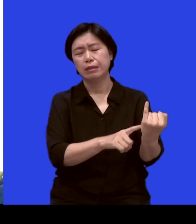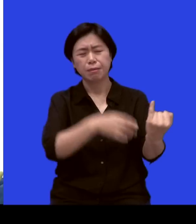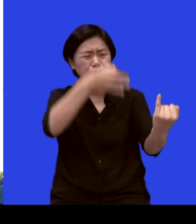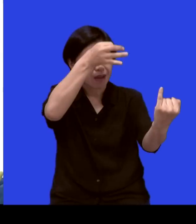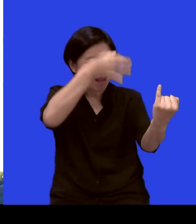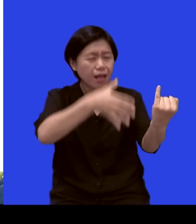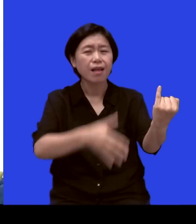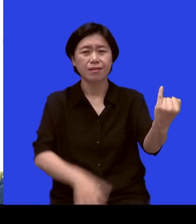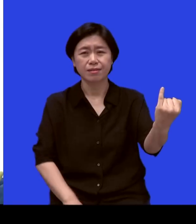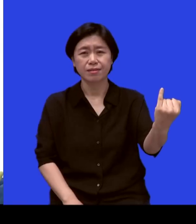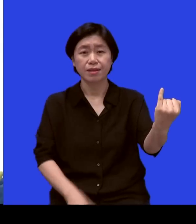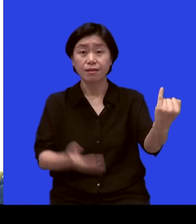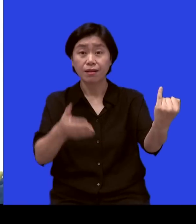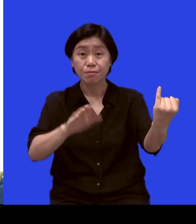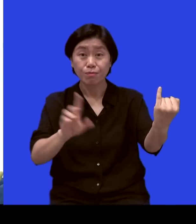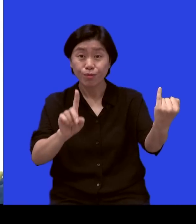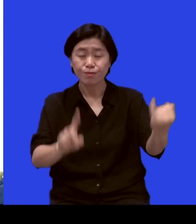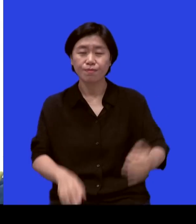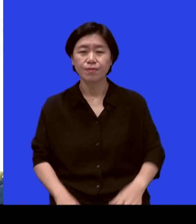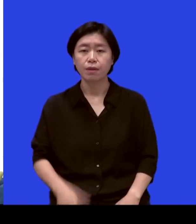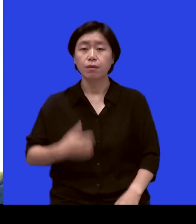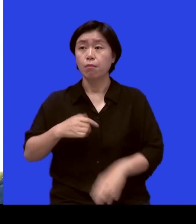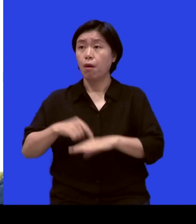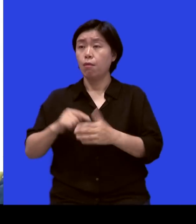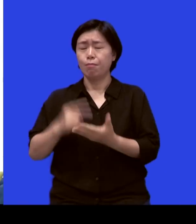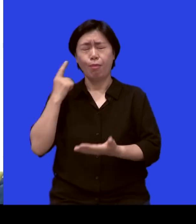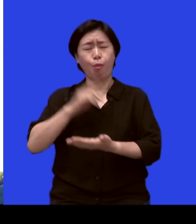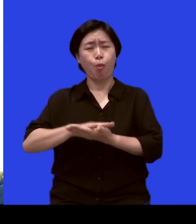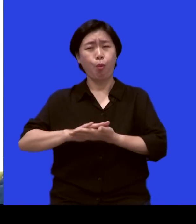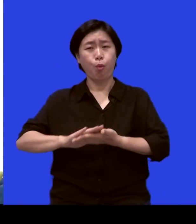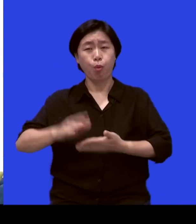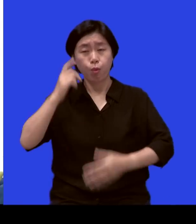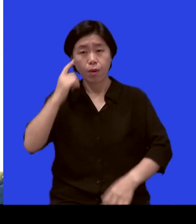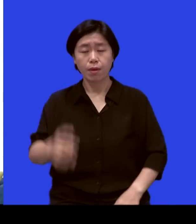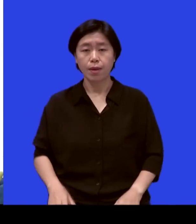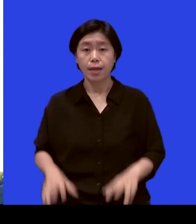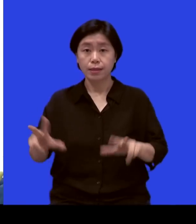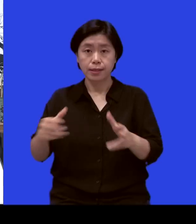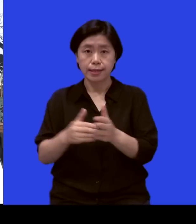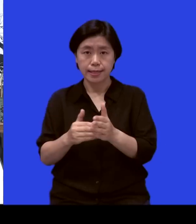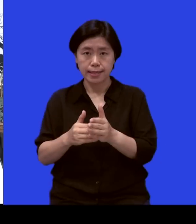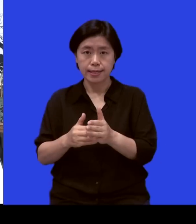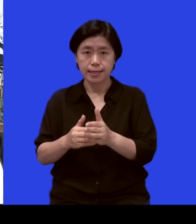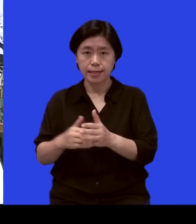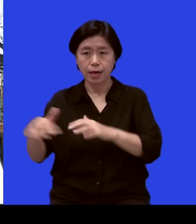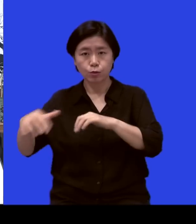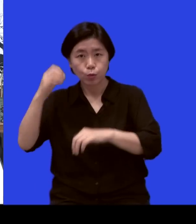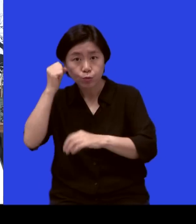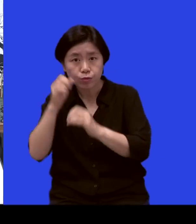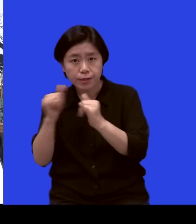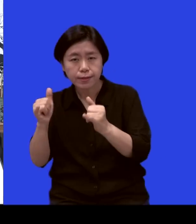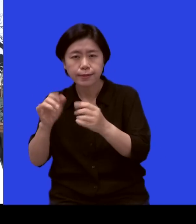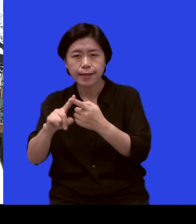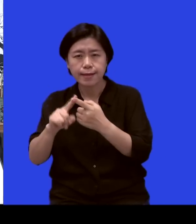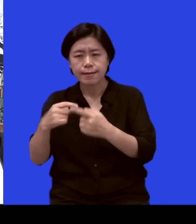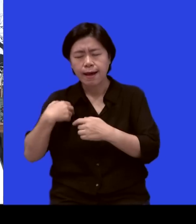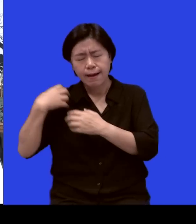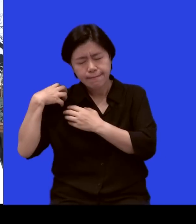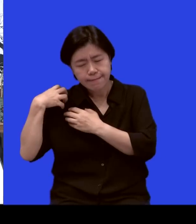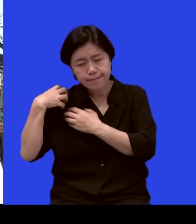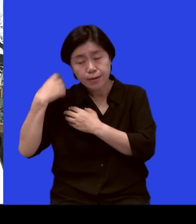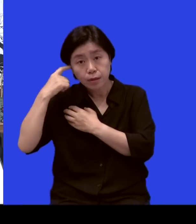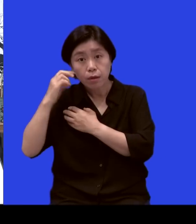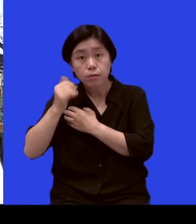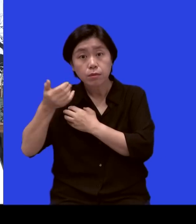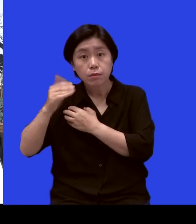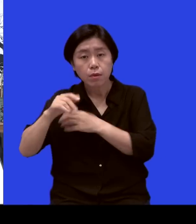왜 그렇게 마음이 편안한지 몰라. 그 여태까지 내가 무거운 짐을 지고 있다가 내려놓은 거예요. 안 하겠다고. 안 하겠다고. 예.